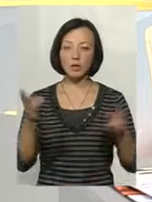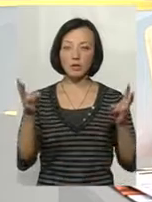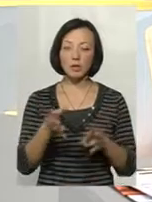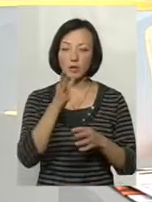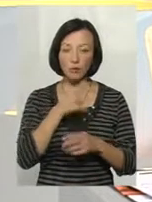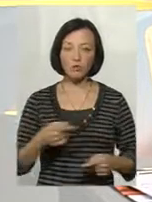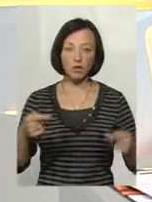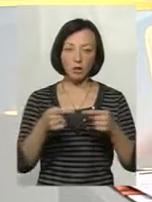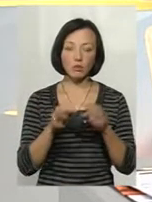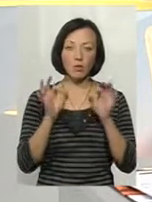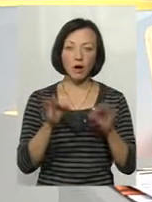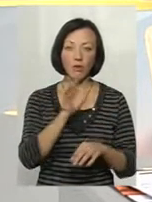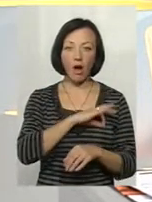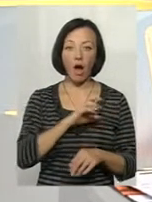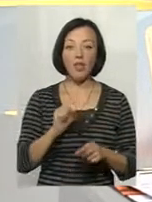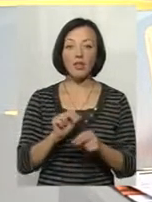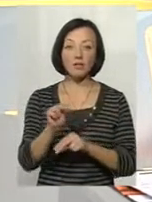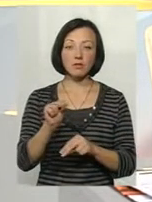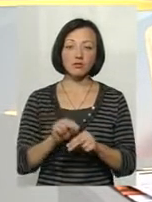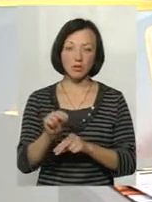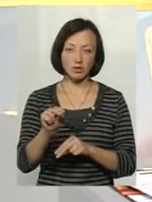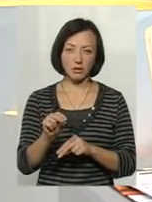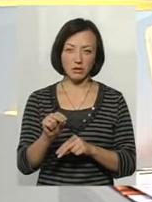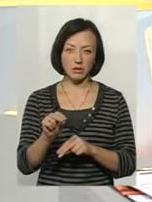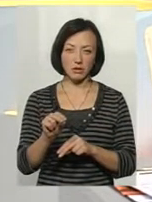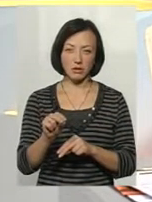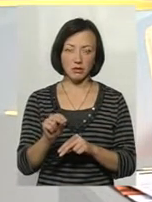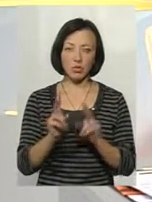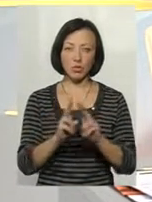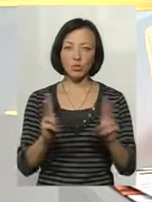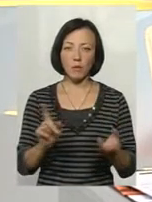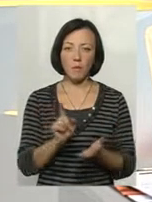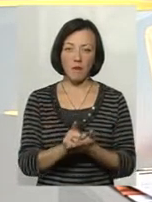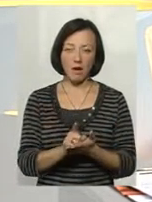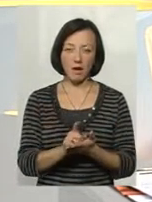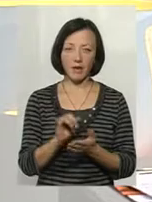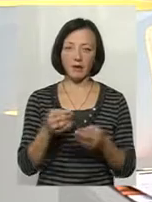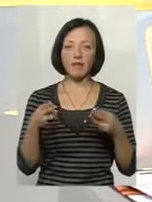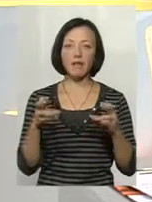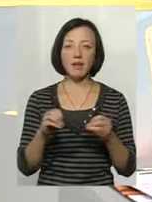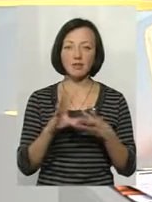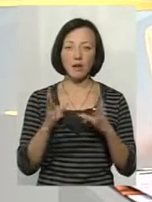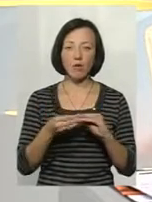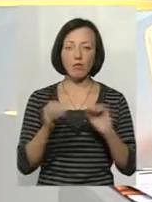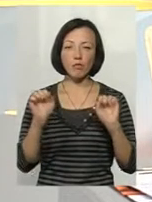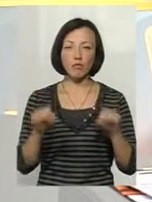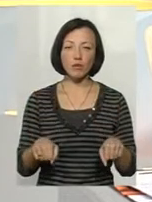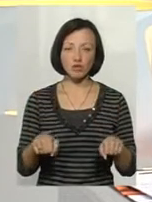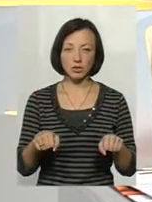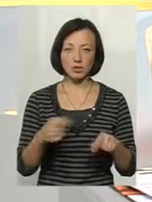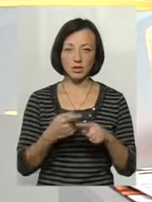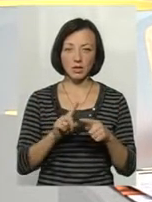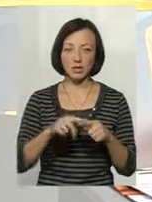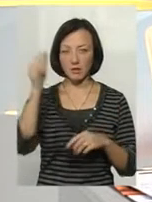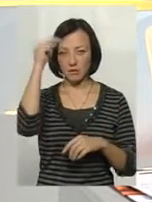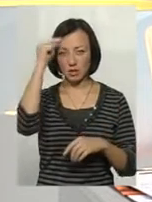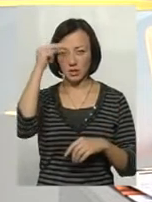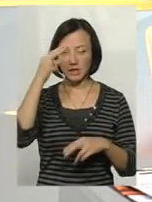правильно користуватися, а навчити? Навчити хто має і де загалом можна пройти